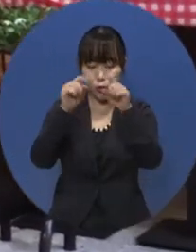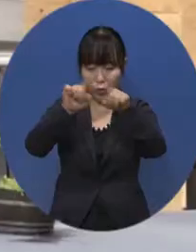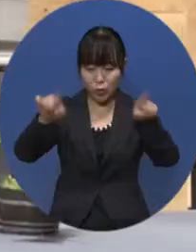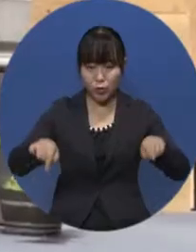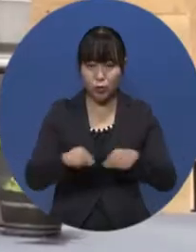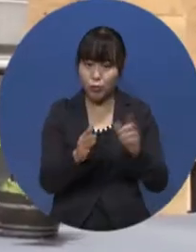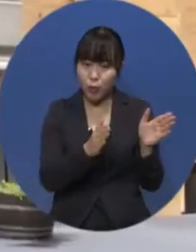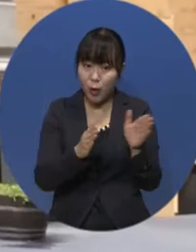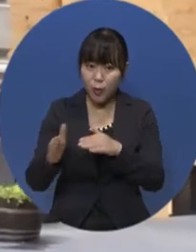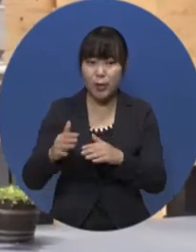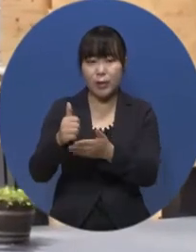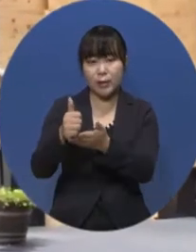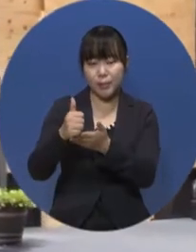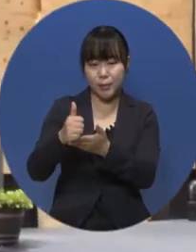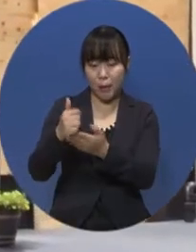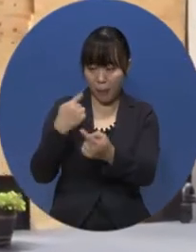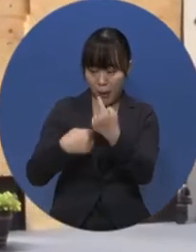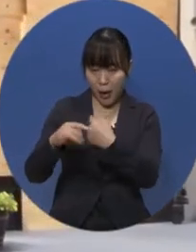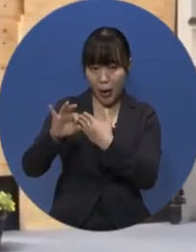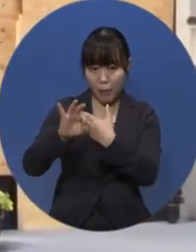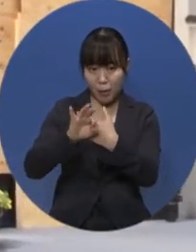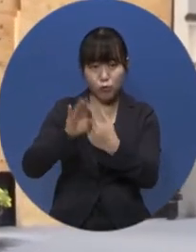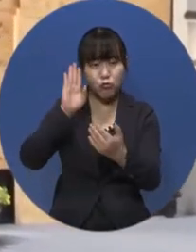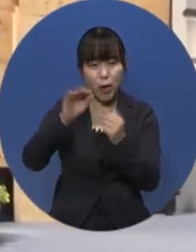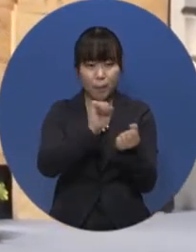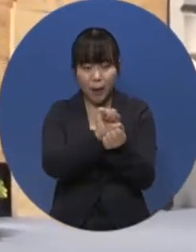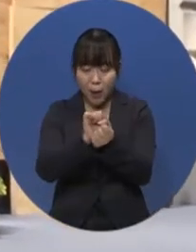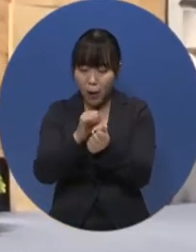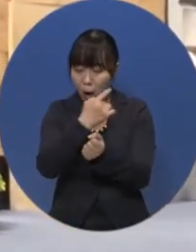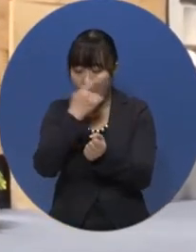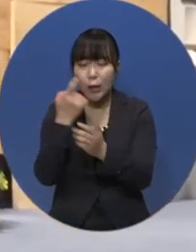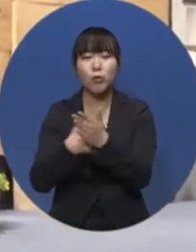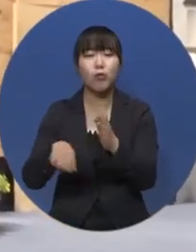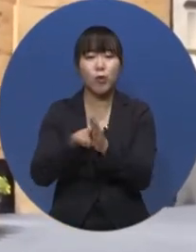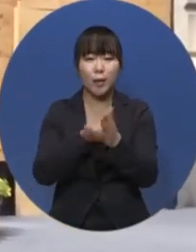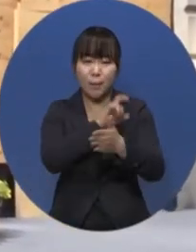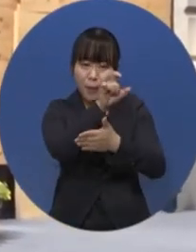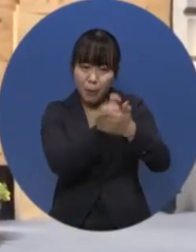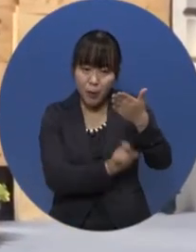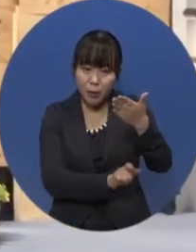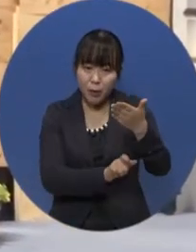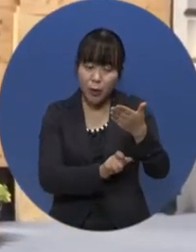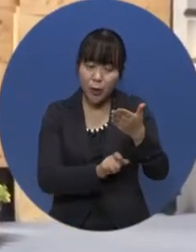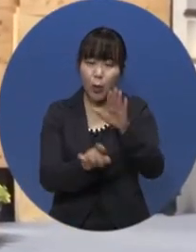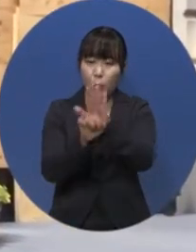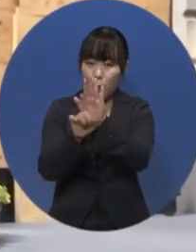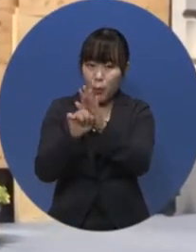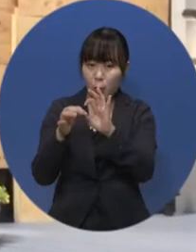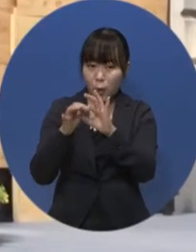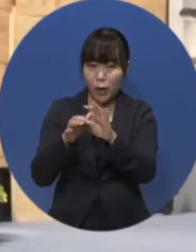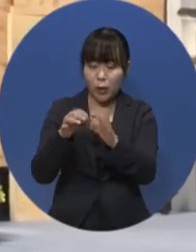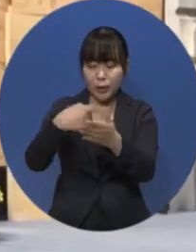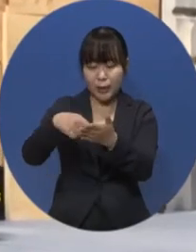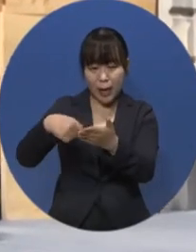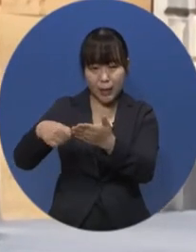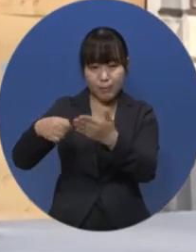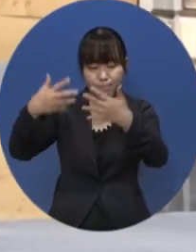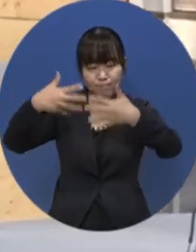준비하고 손님들이 방문한 경우 추후 감염 경로 확인을 위한 방명록과 공지사항 동의서 사인을 받고